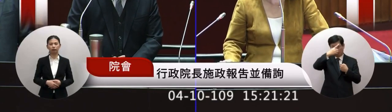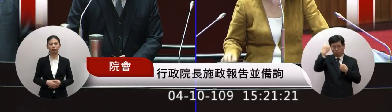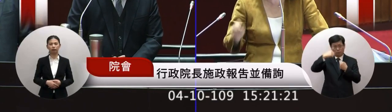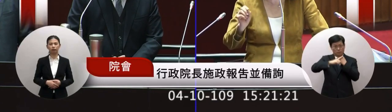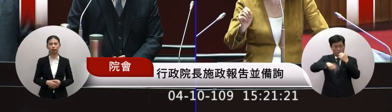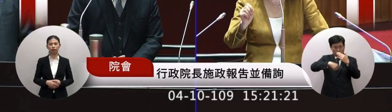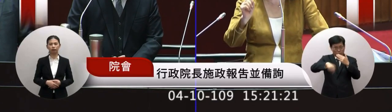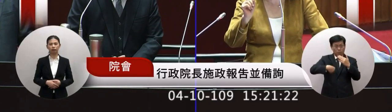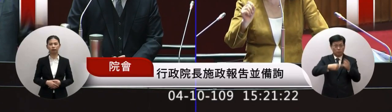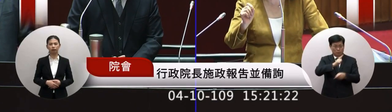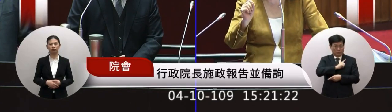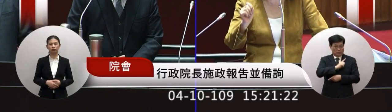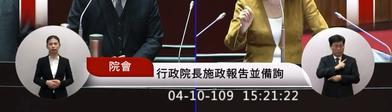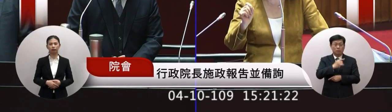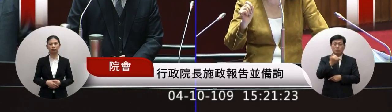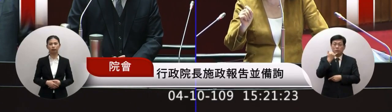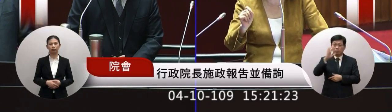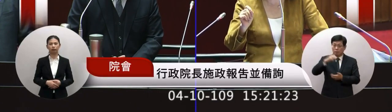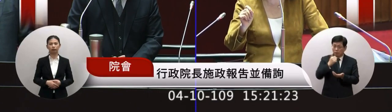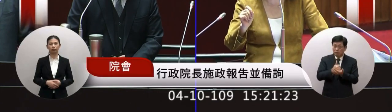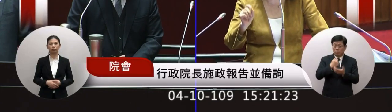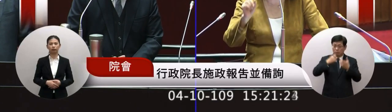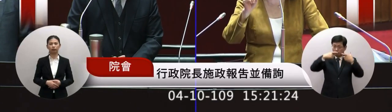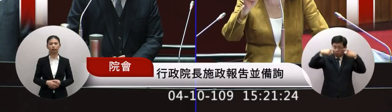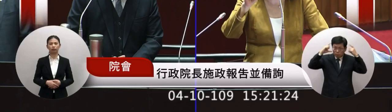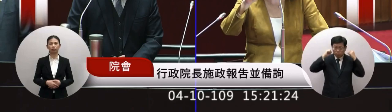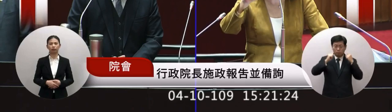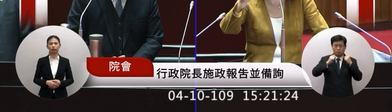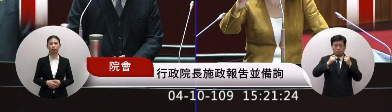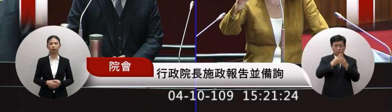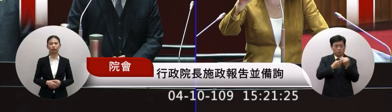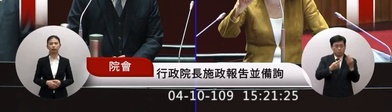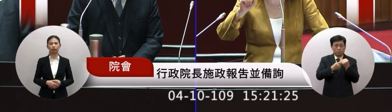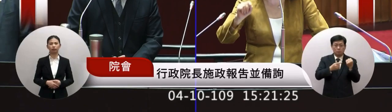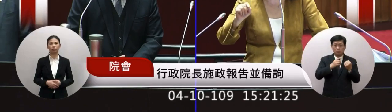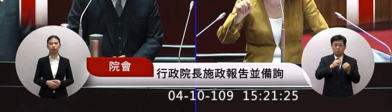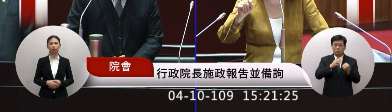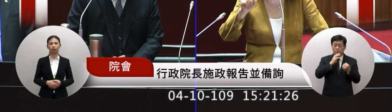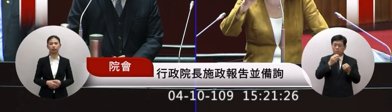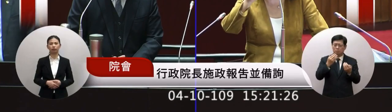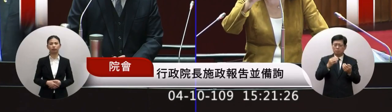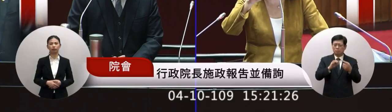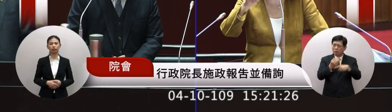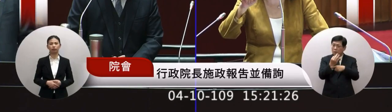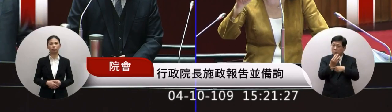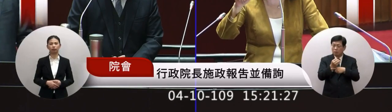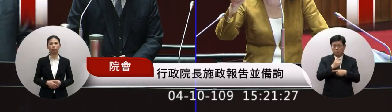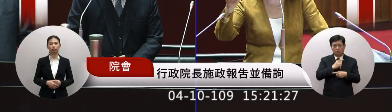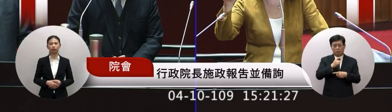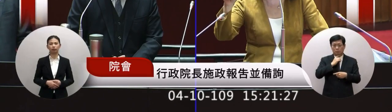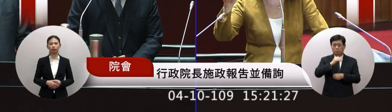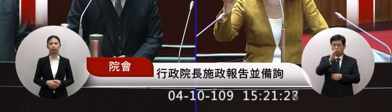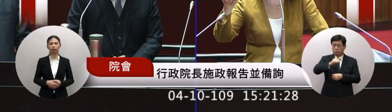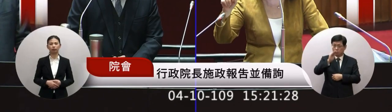呐、啊，司法院他能够拿到的口罩呢，他的那取得的比例呢？他要求